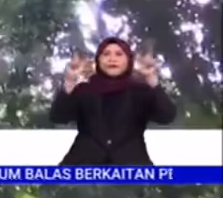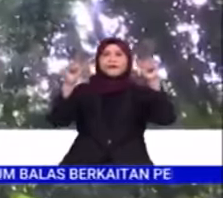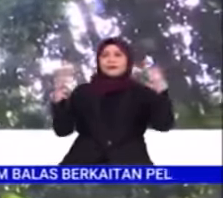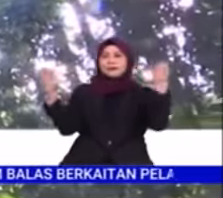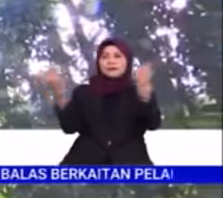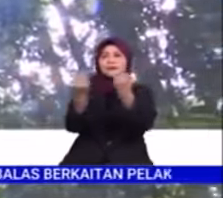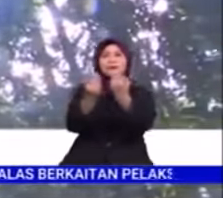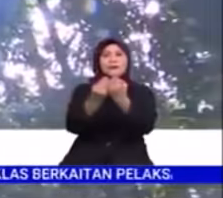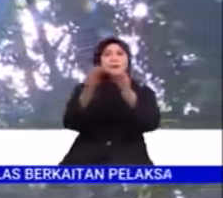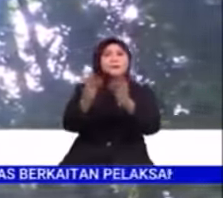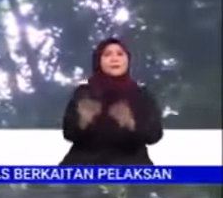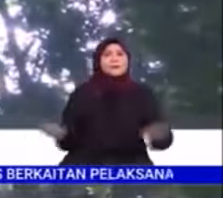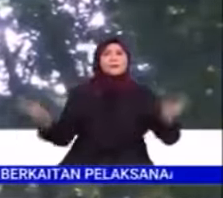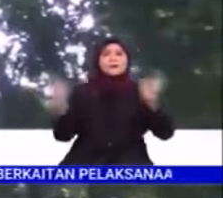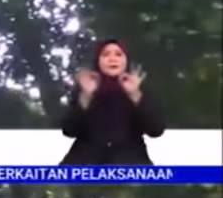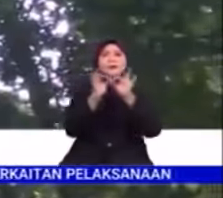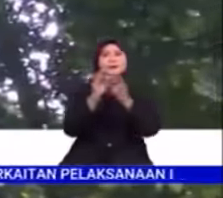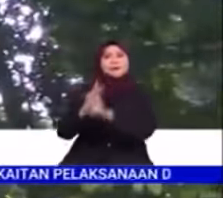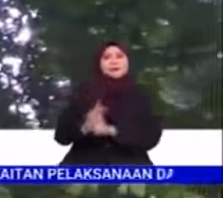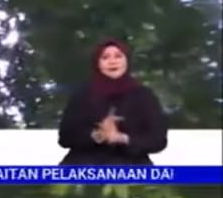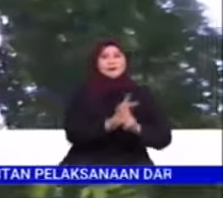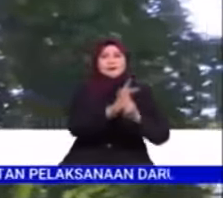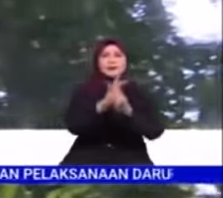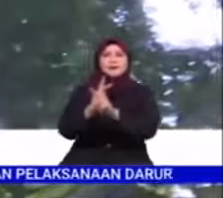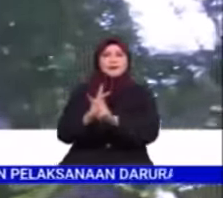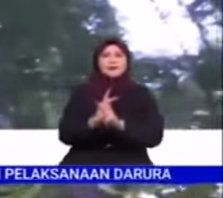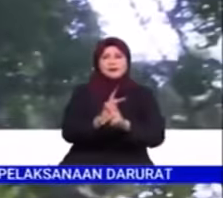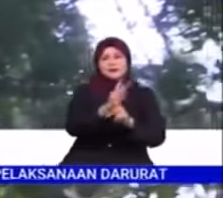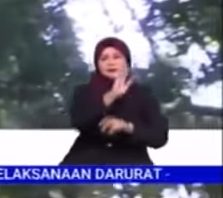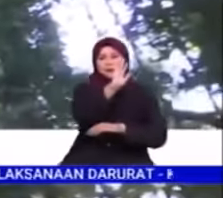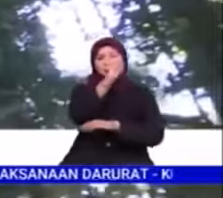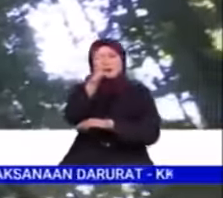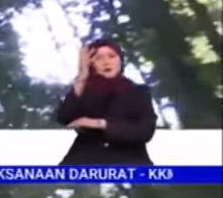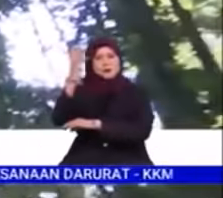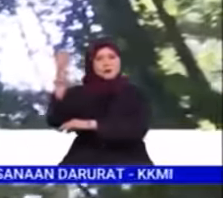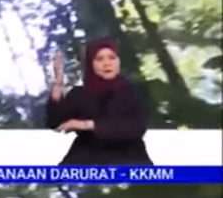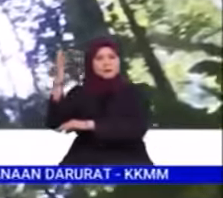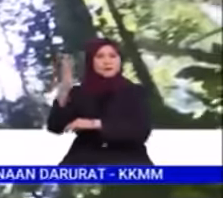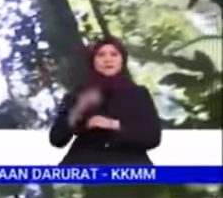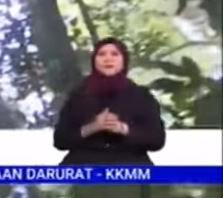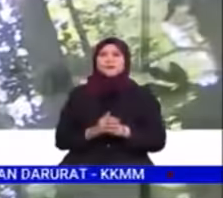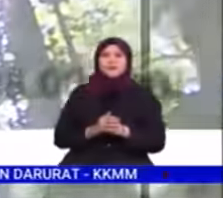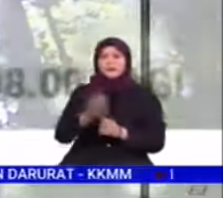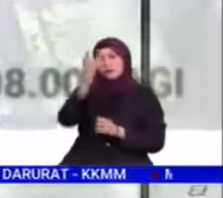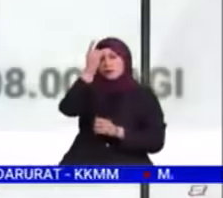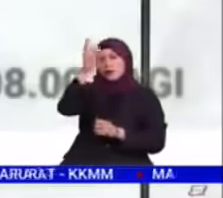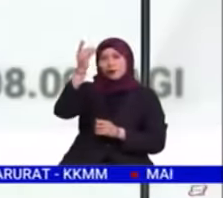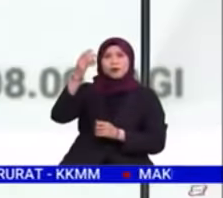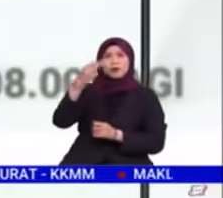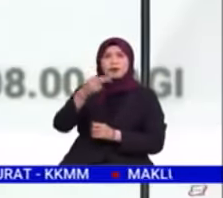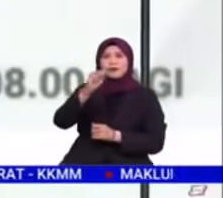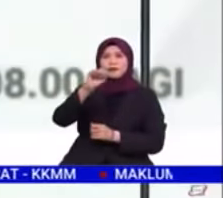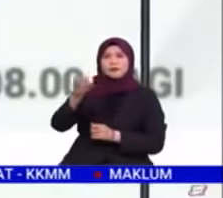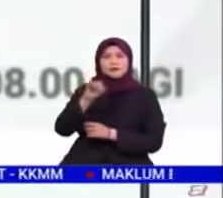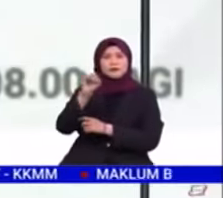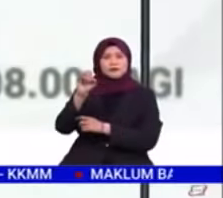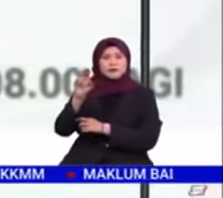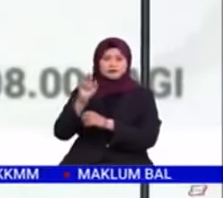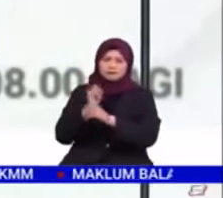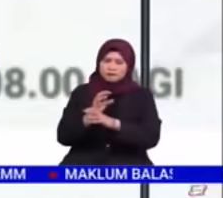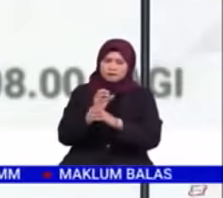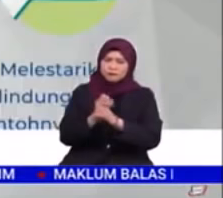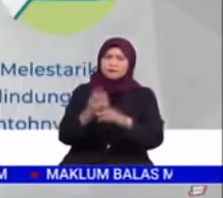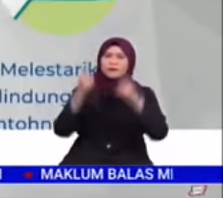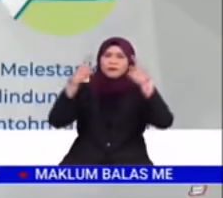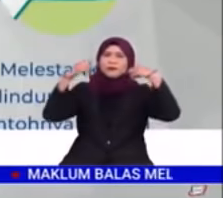terhadap kepentingan memelihara dan memelihara hazanah Hutan menurut Datuk Haji kesungguhan kerajaan Negeri